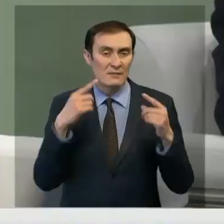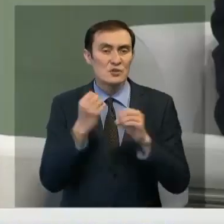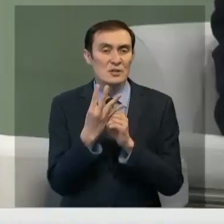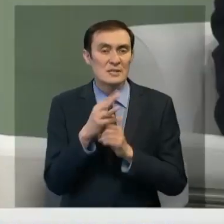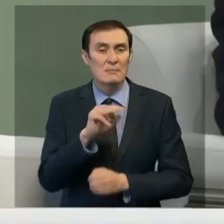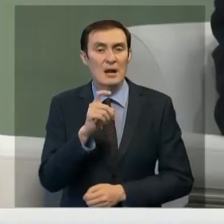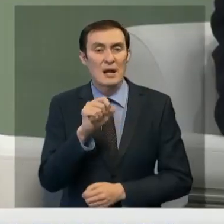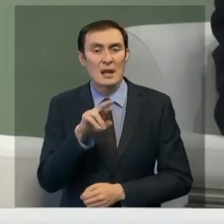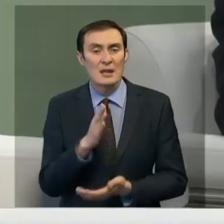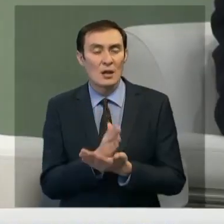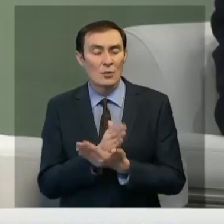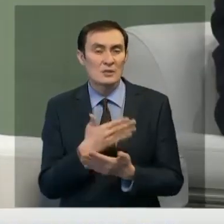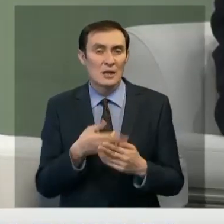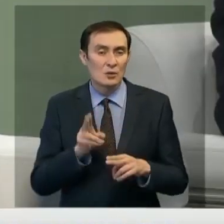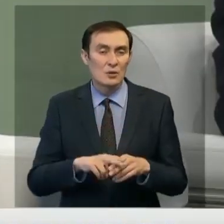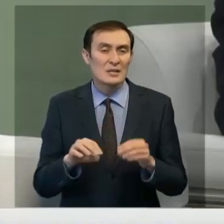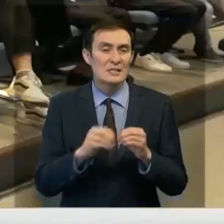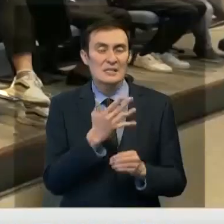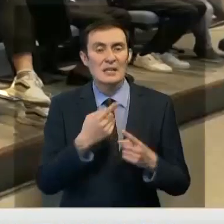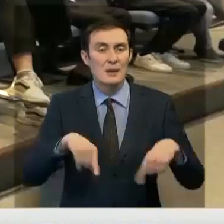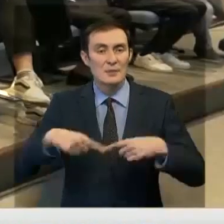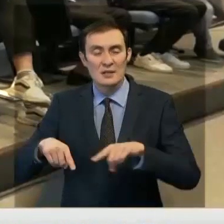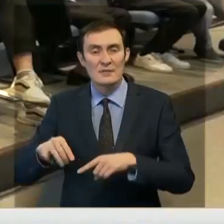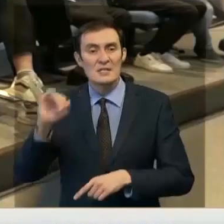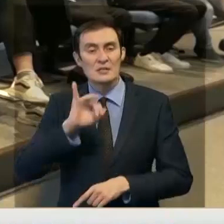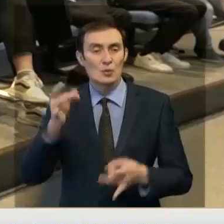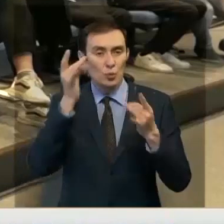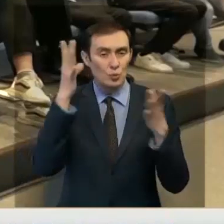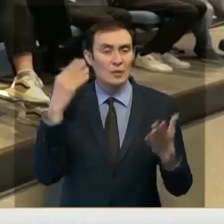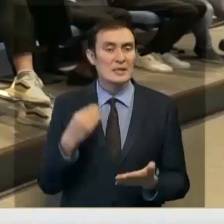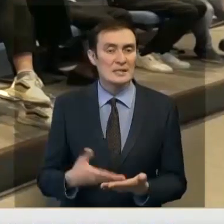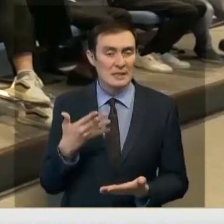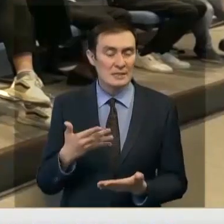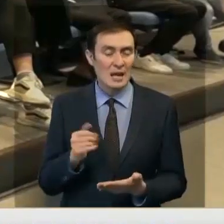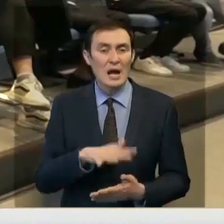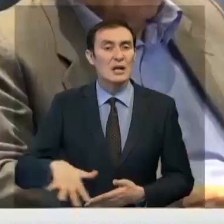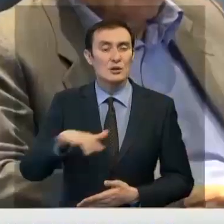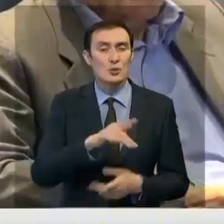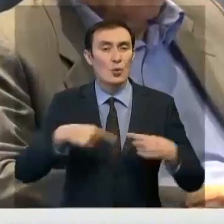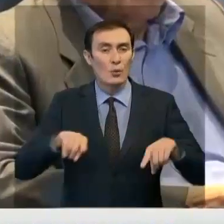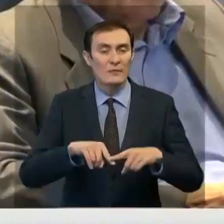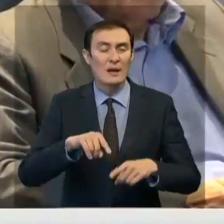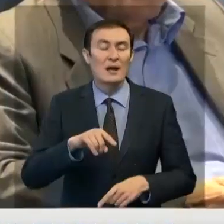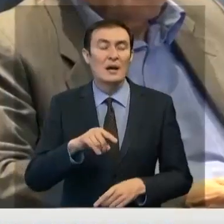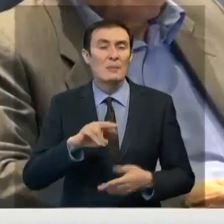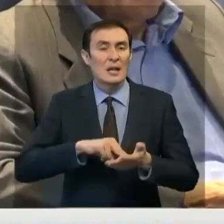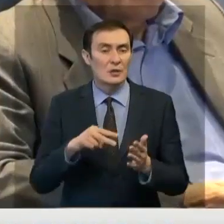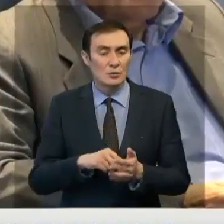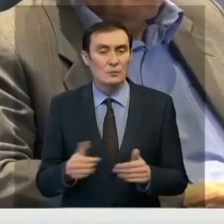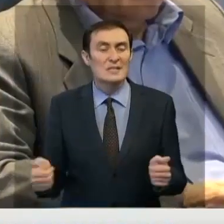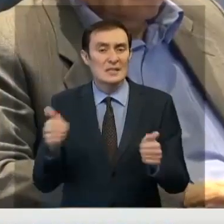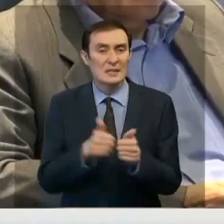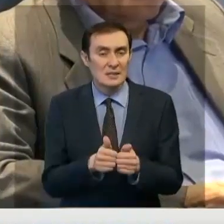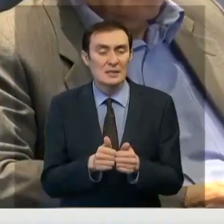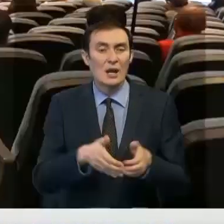14 махаллей, в которых находятся десятки объектов исторической и культурной ценности. А территорию комплекса Хастымам планируется